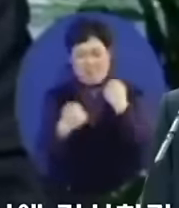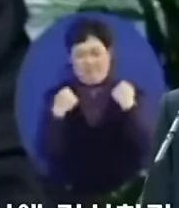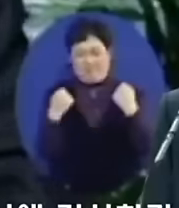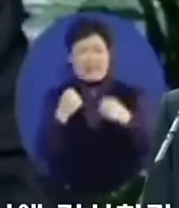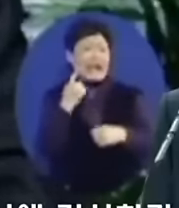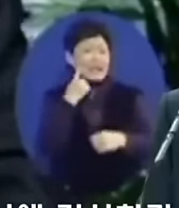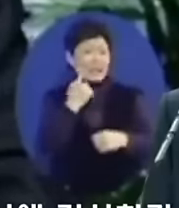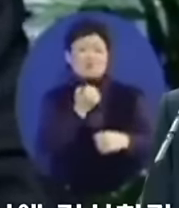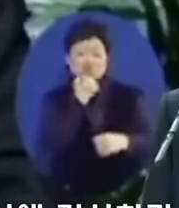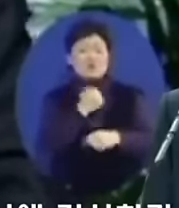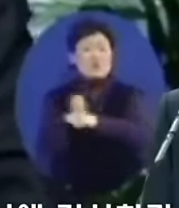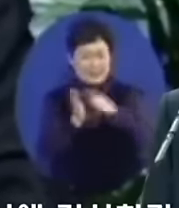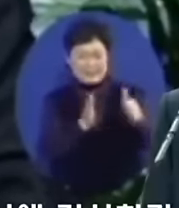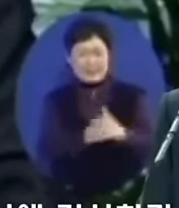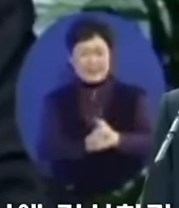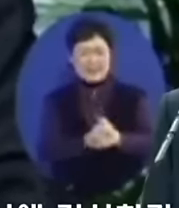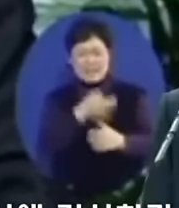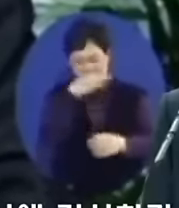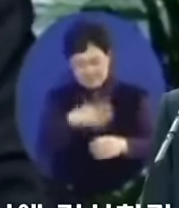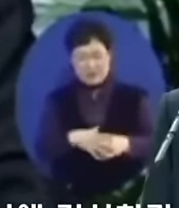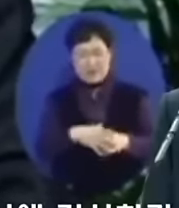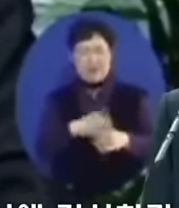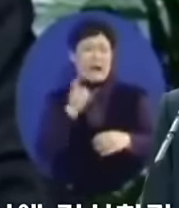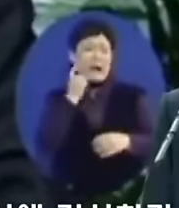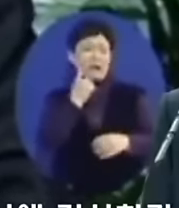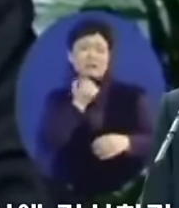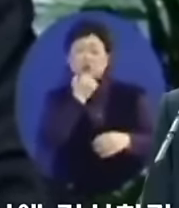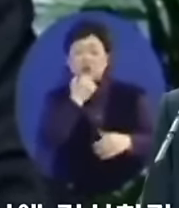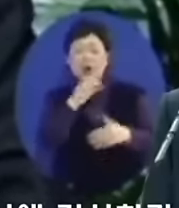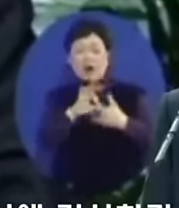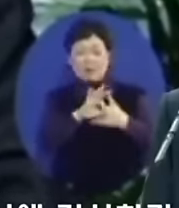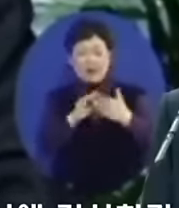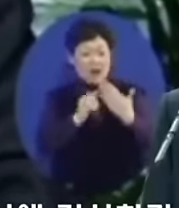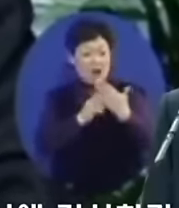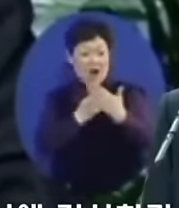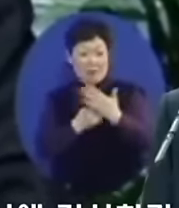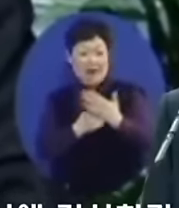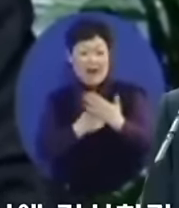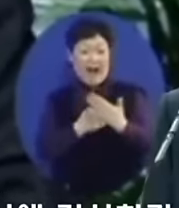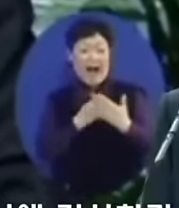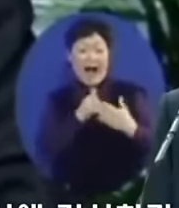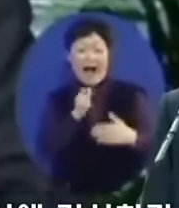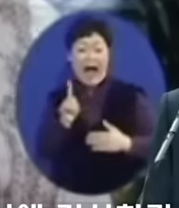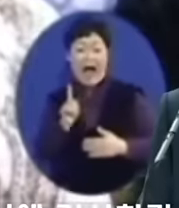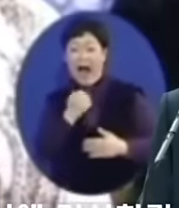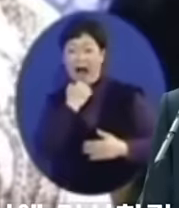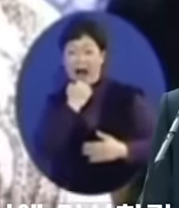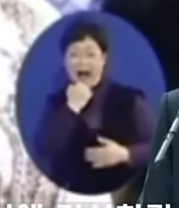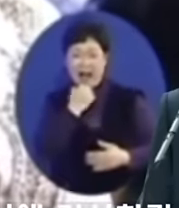것입니다. 그런 게 힘이 들지요. 저는 가짜로 웃으려고 그거를 따라보고